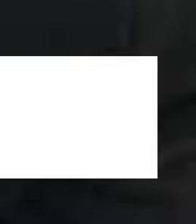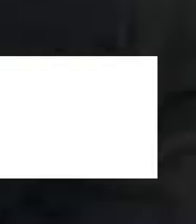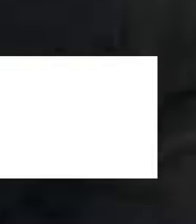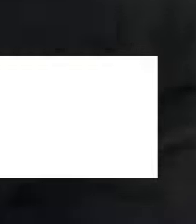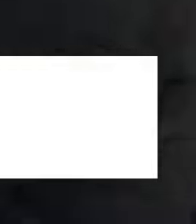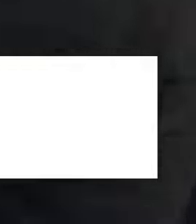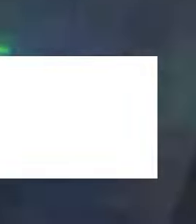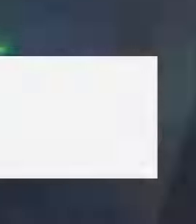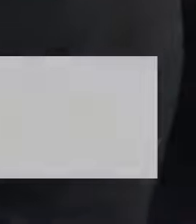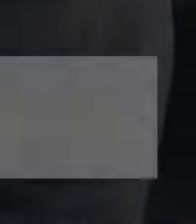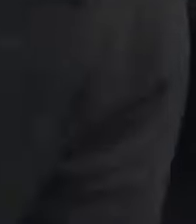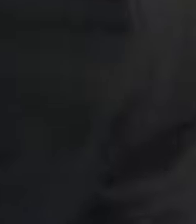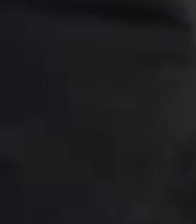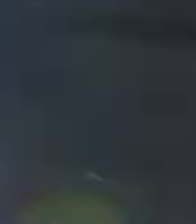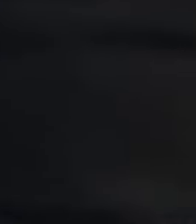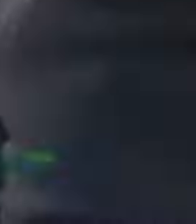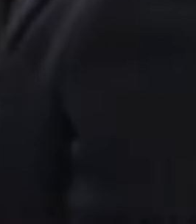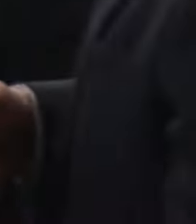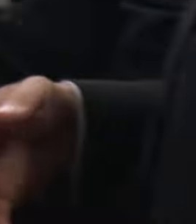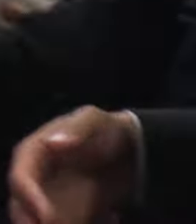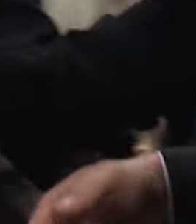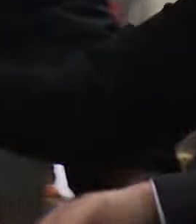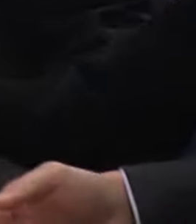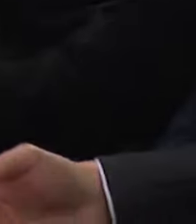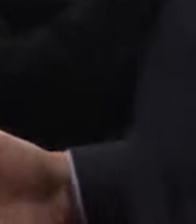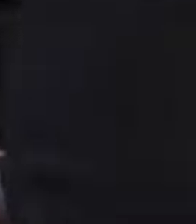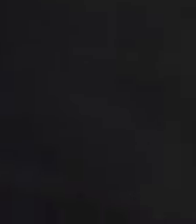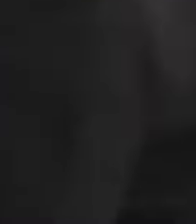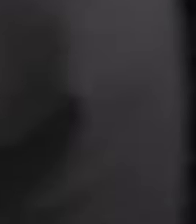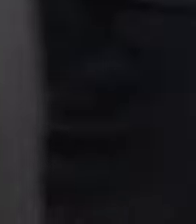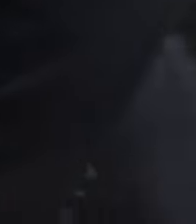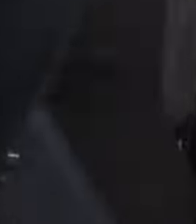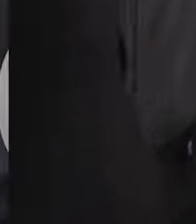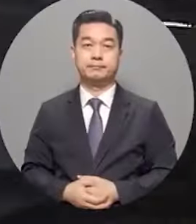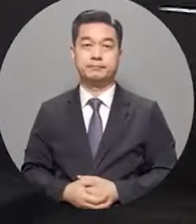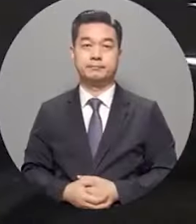부탁드리겠습니다. 고맙습니다. 한동훈 위원장까지